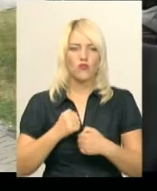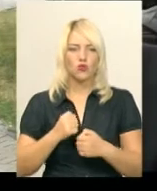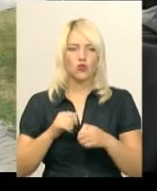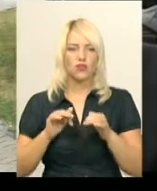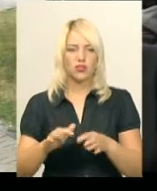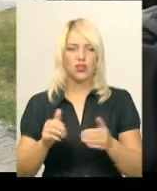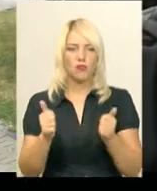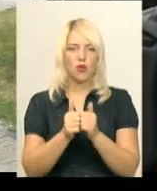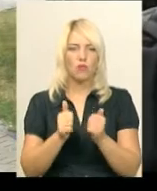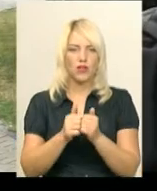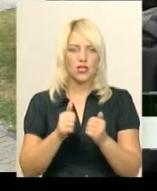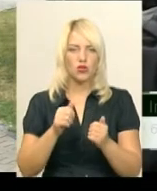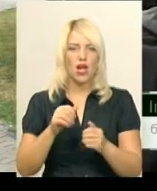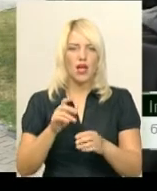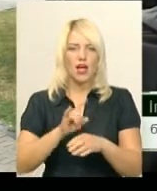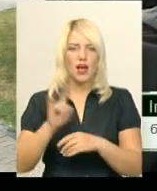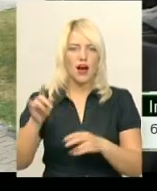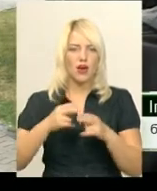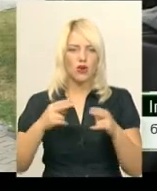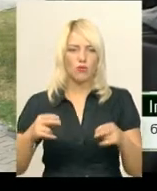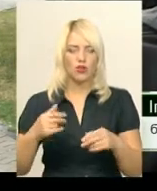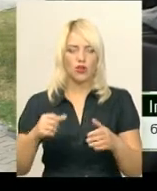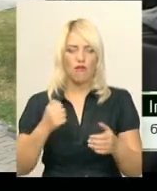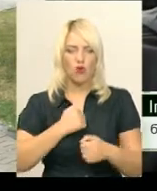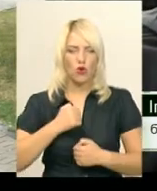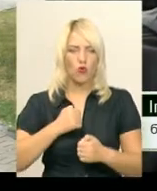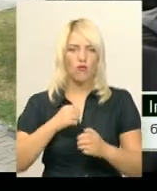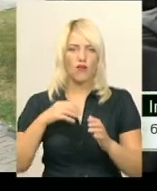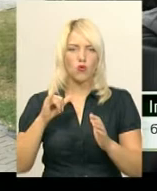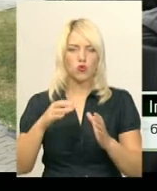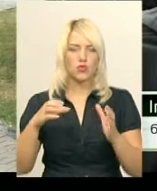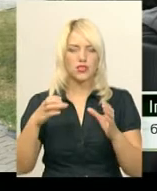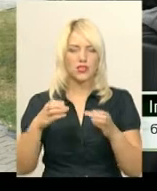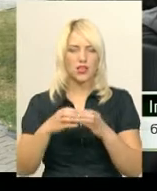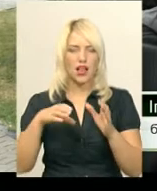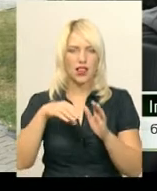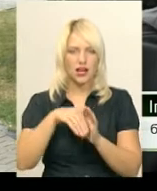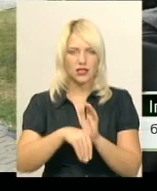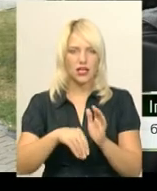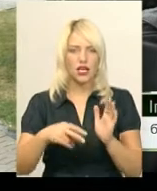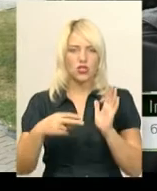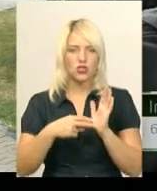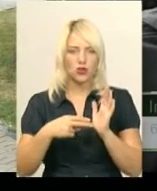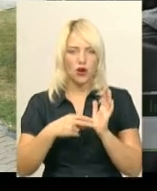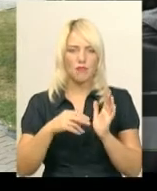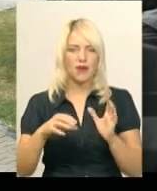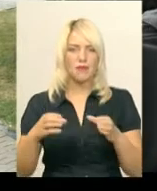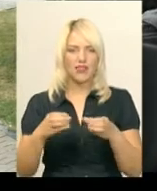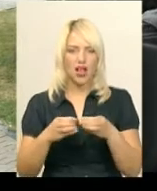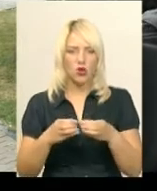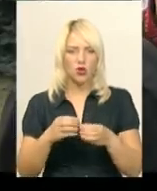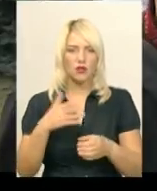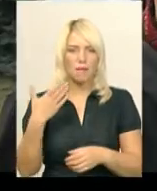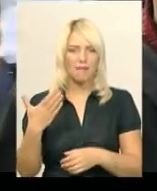Воював у складі 7-го окремого батальйону правого сектору, заступного націальника